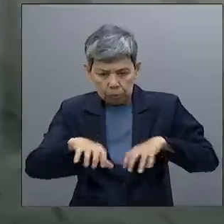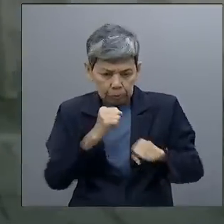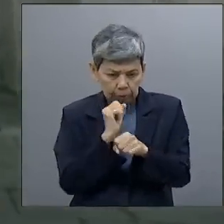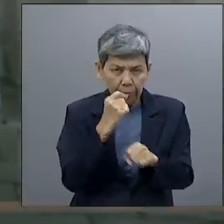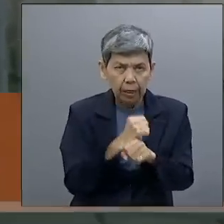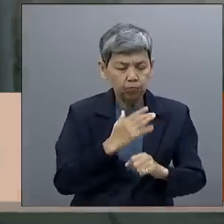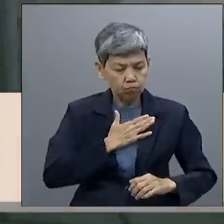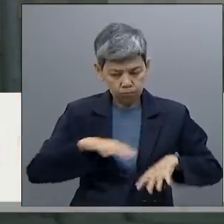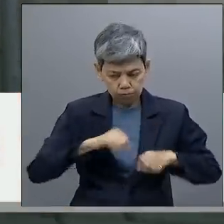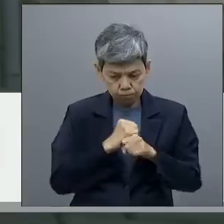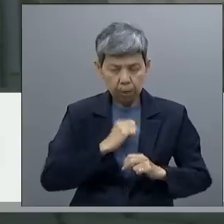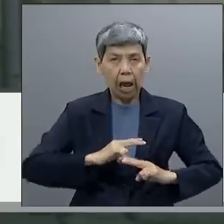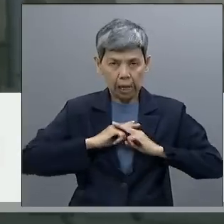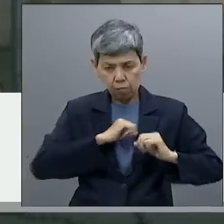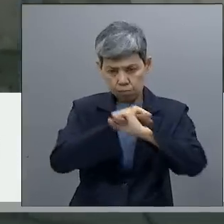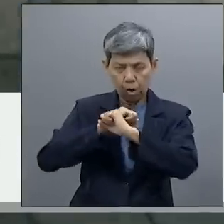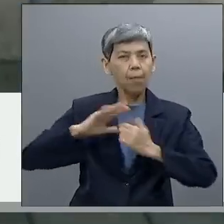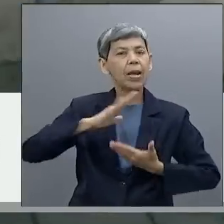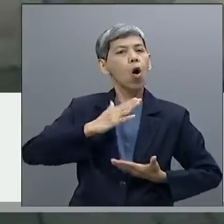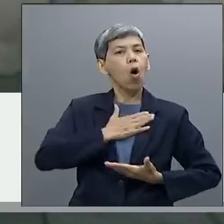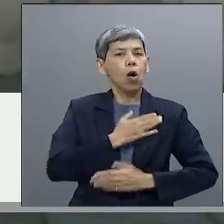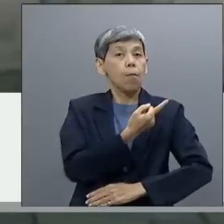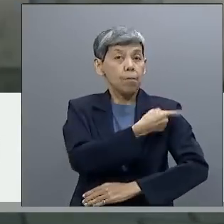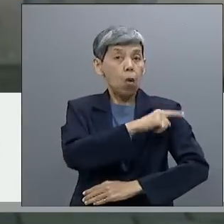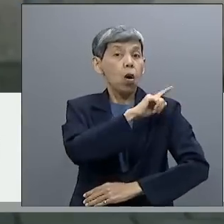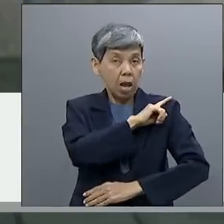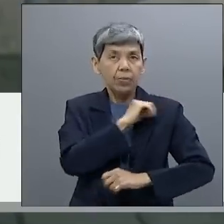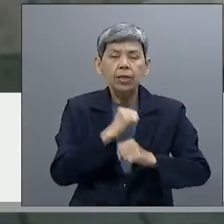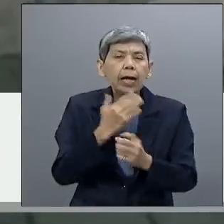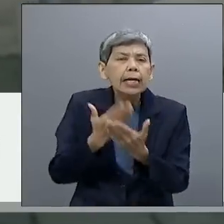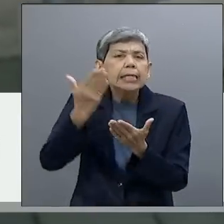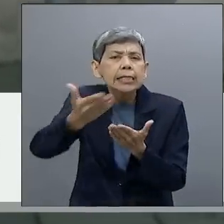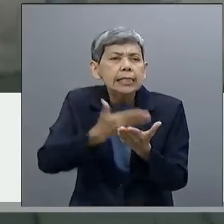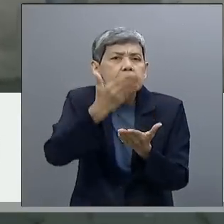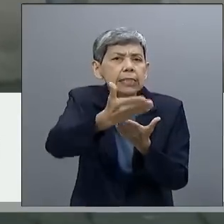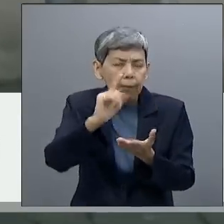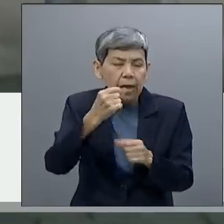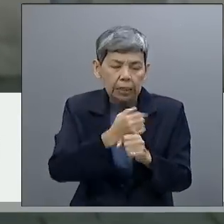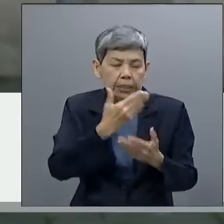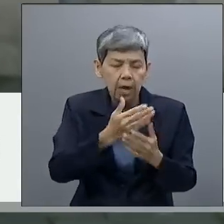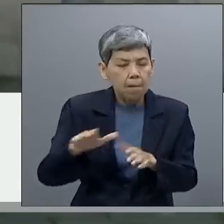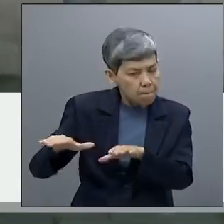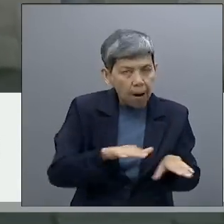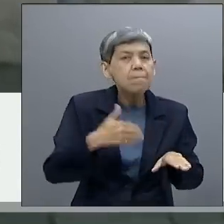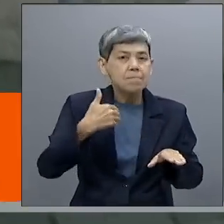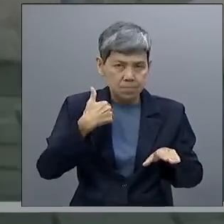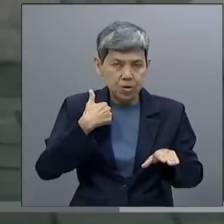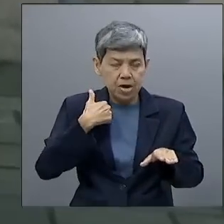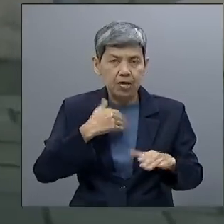ที่สุดให้กับตัวเองเพื่อปกป้องประเทศแล้วก็ยังได้สั่งซื้ออาวุธล็อตใหญ่เพิ่มขึ้นด้วยค่ะ